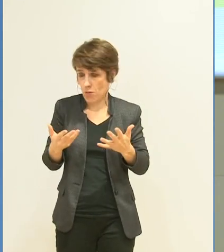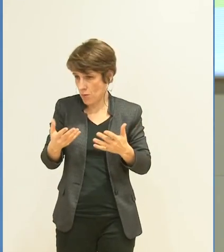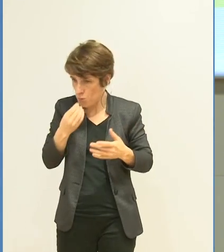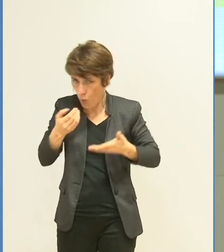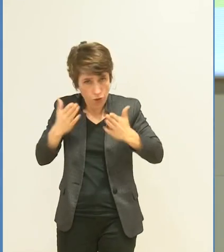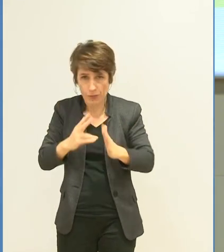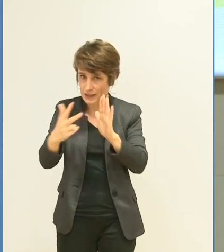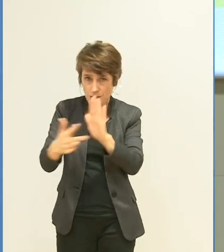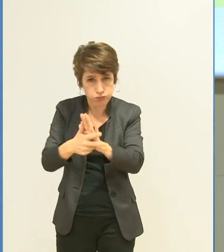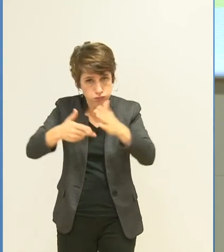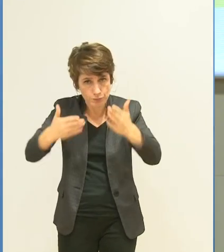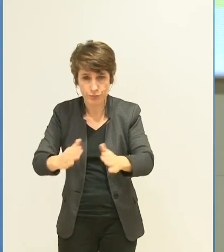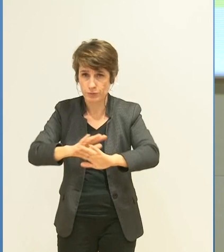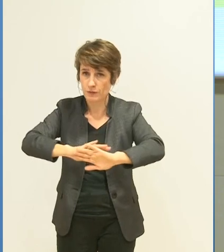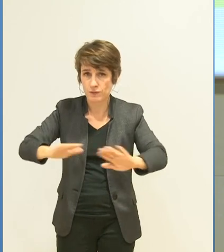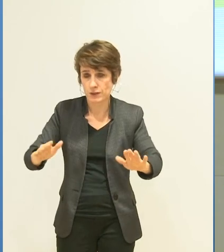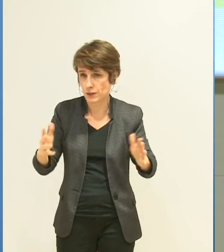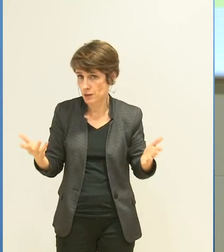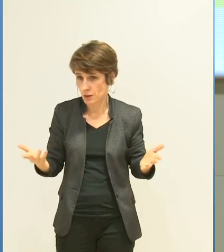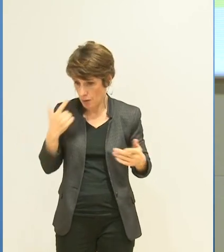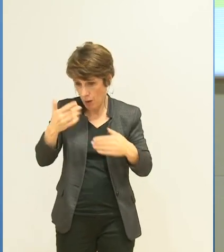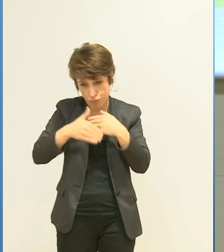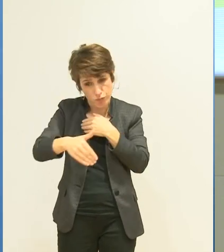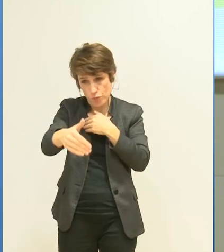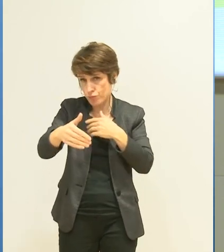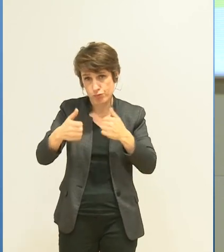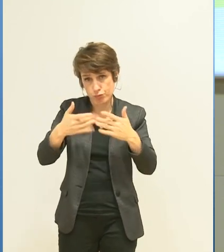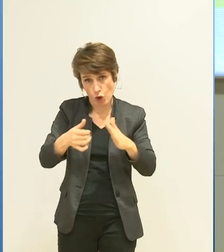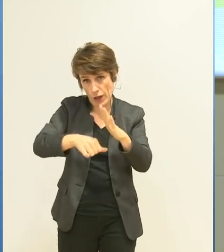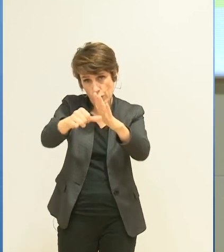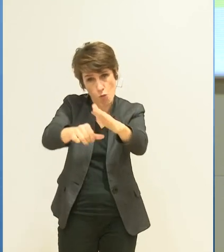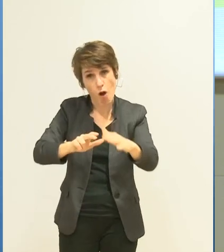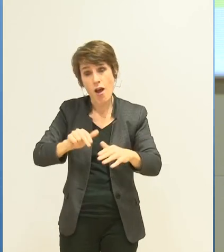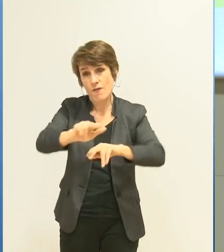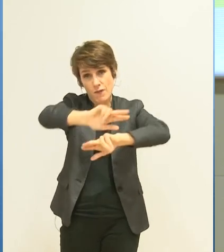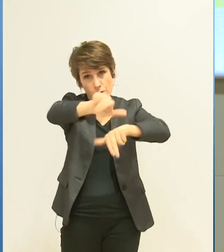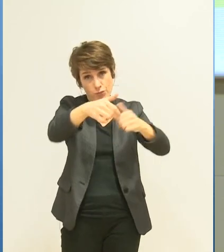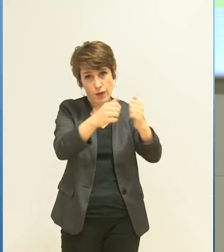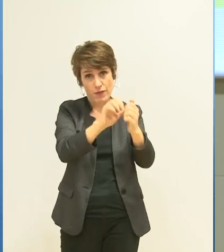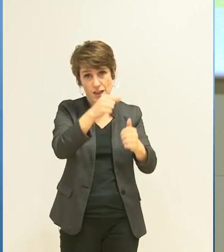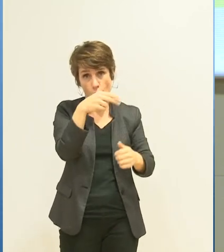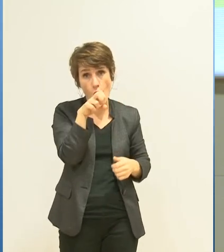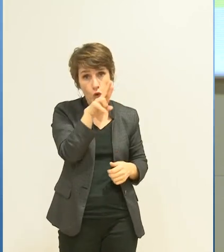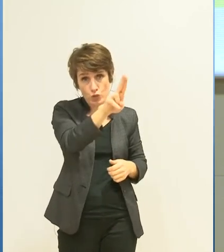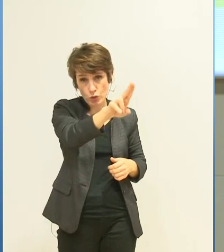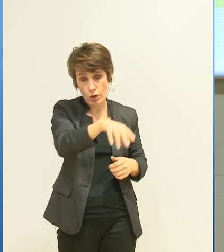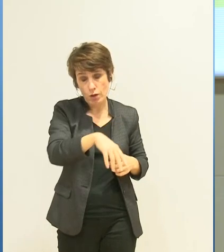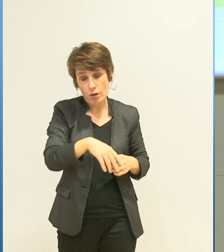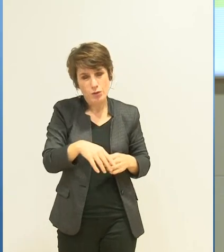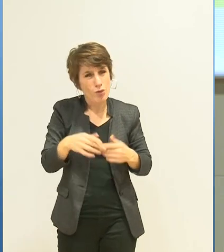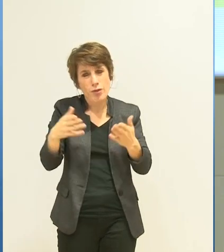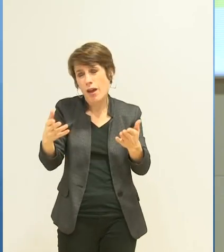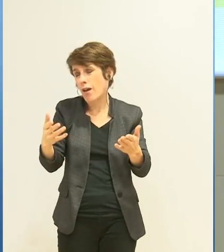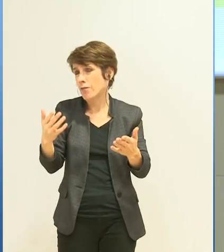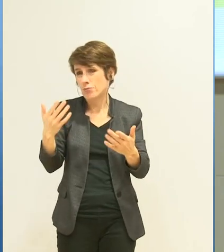dans les quelques mois qui nous séparent de la signature de la convention avec l'anru les principes qui ont été exposés là